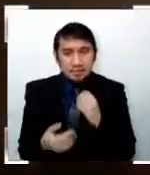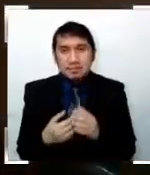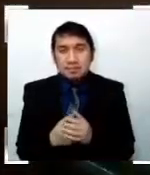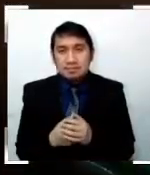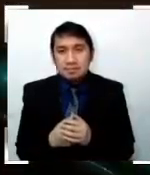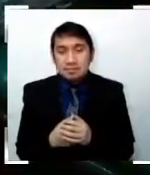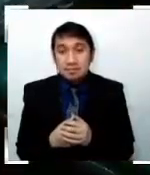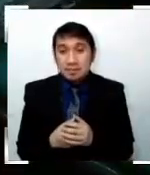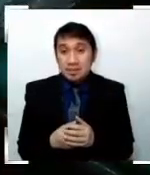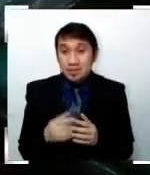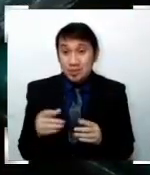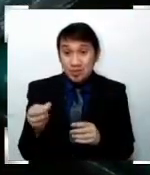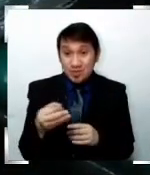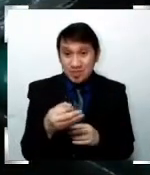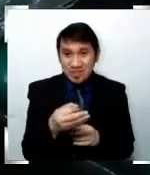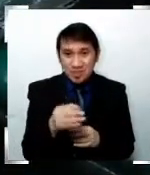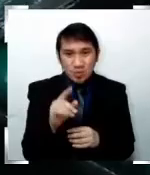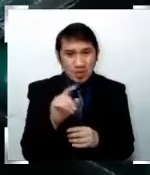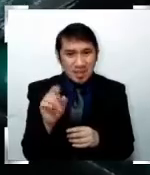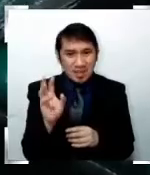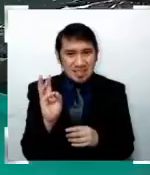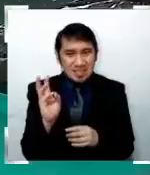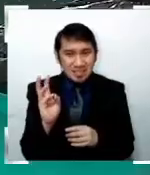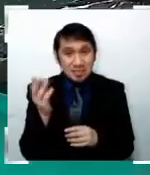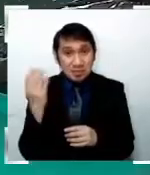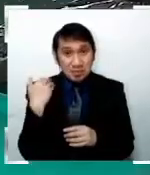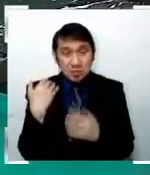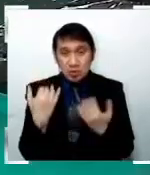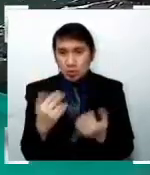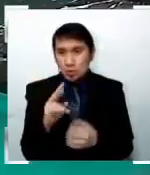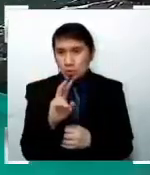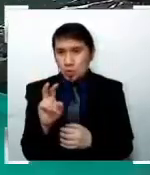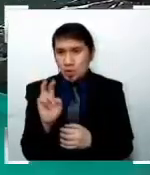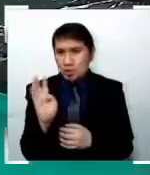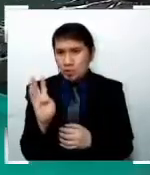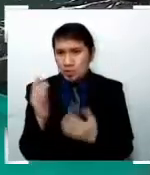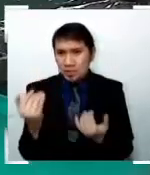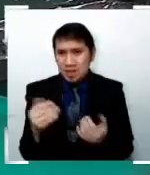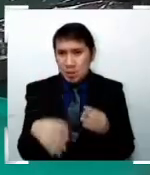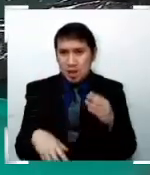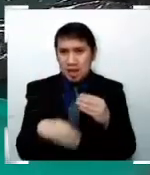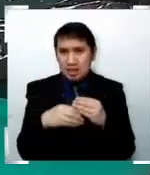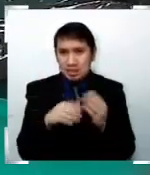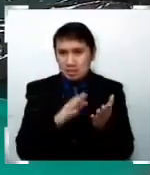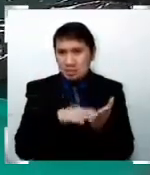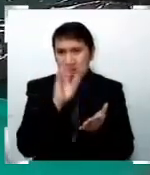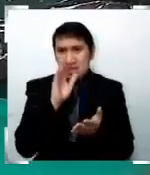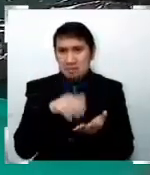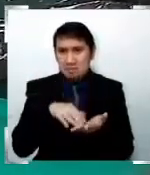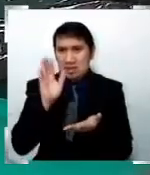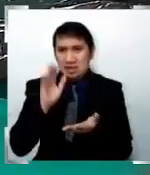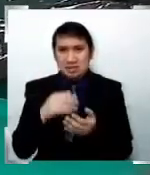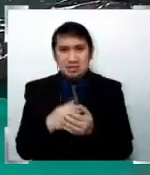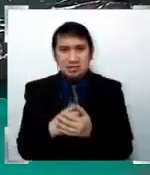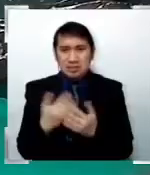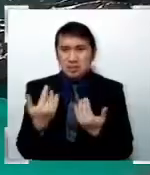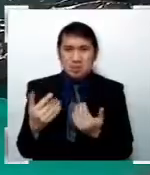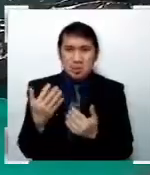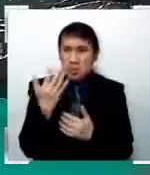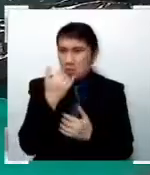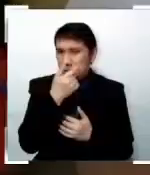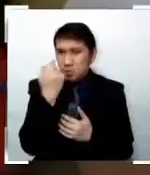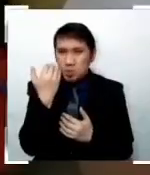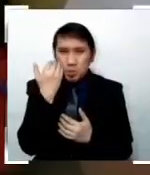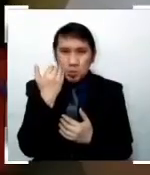160 pesos lang noon, 240 na ang kilo. Medyo mataas po. At saka mahina ang supply, kaya gano'n, nagtataas po ang